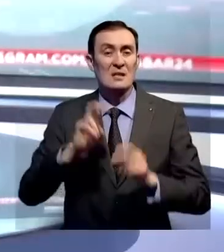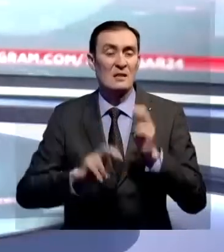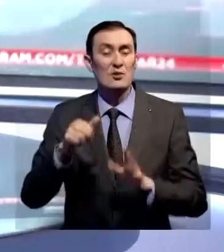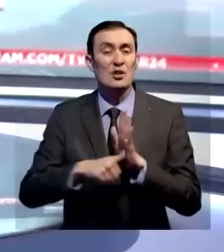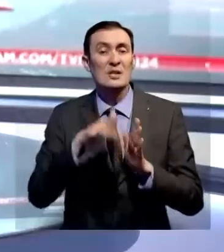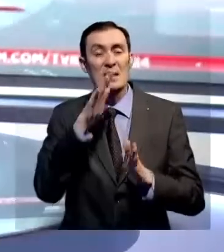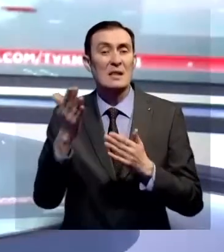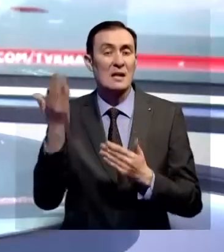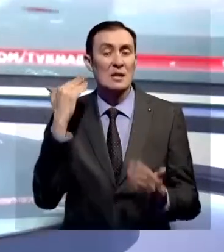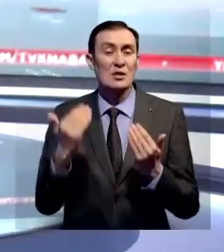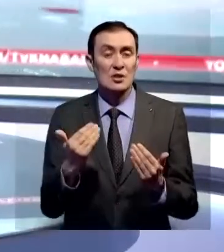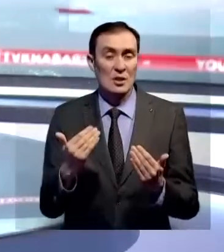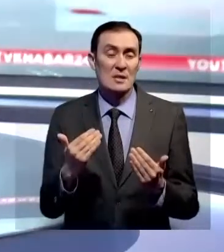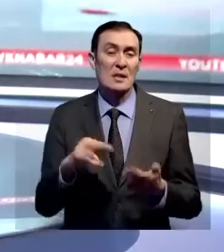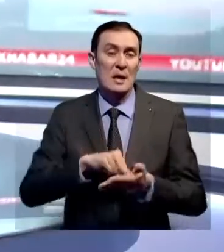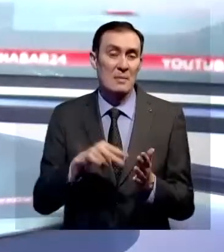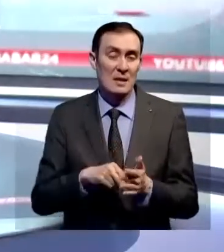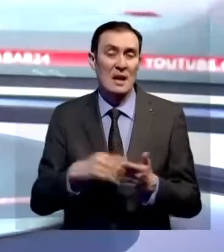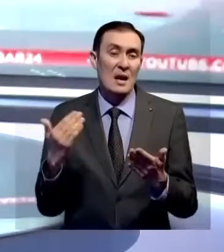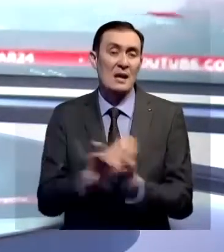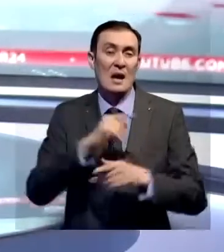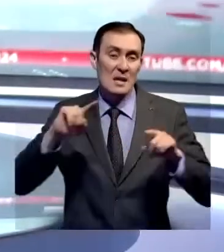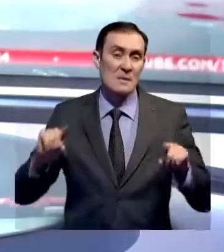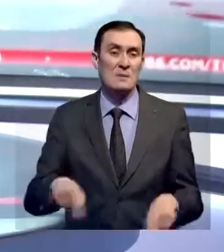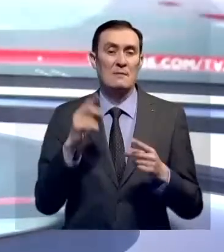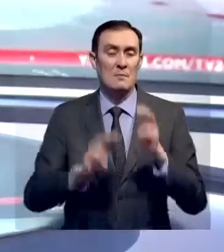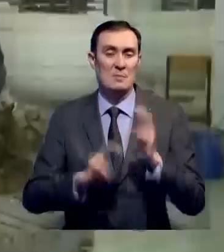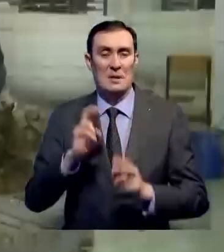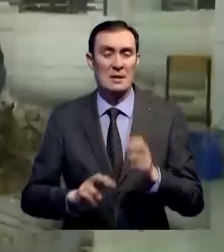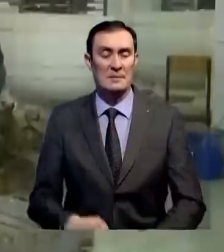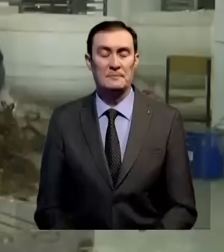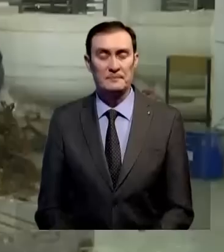6 лет назад. Сейчас учредители намерены реанимировать предприятие.